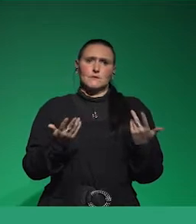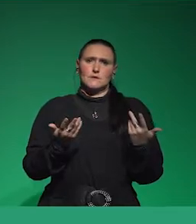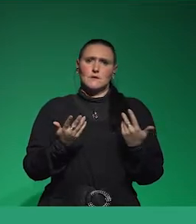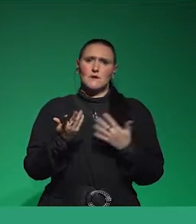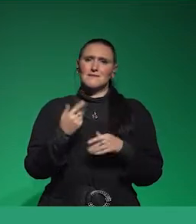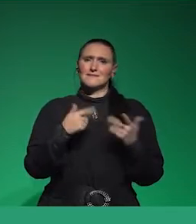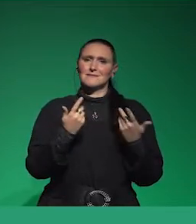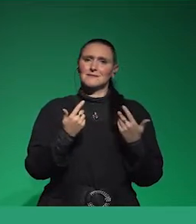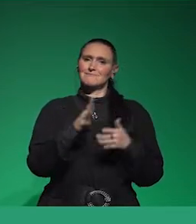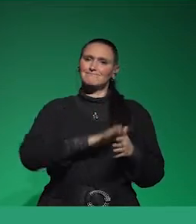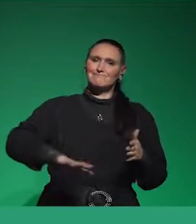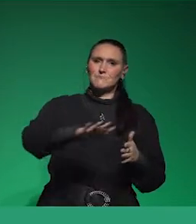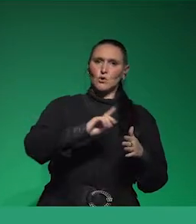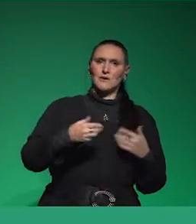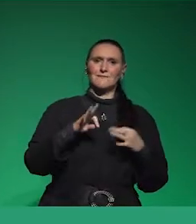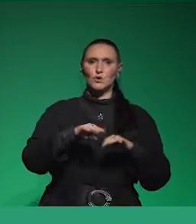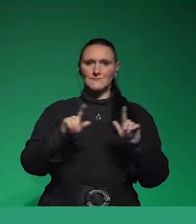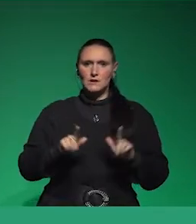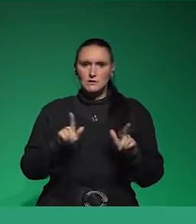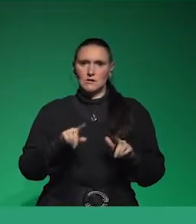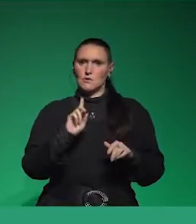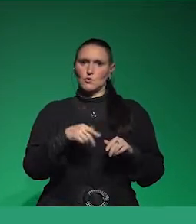zu bewahren.